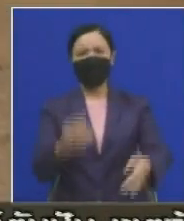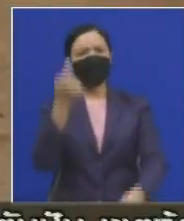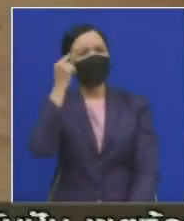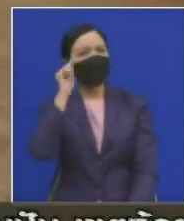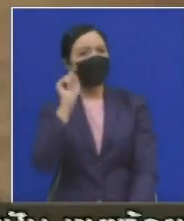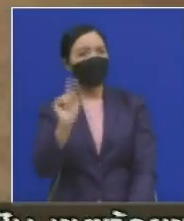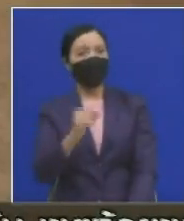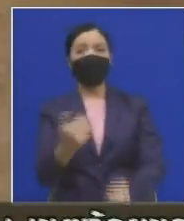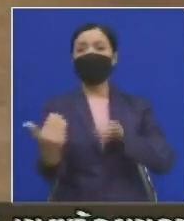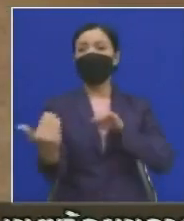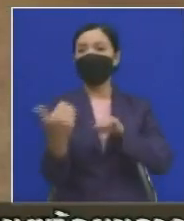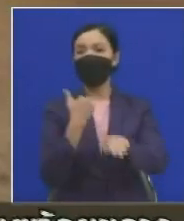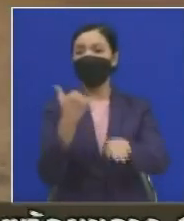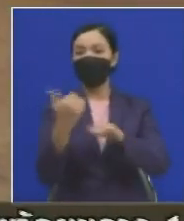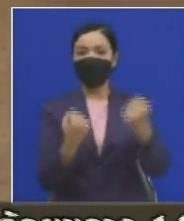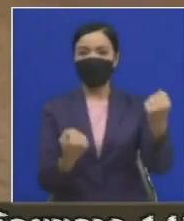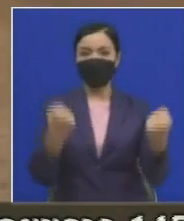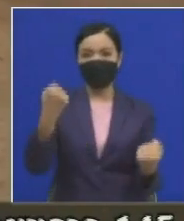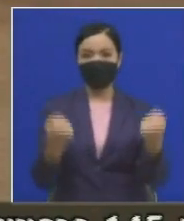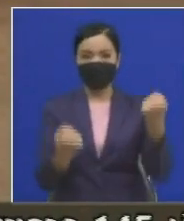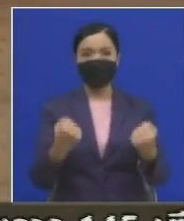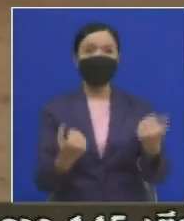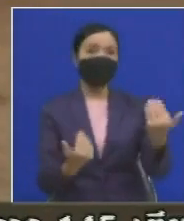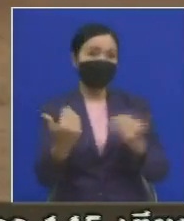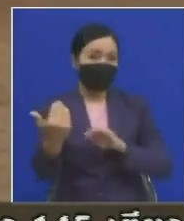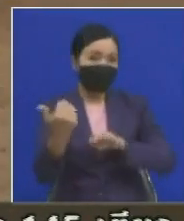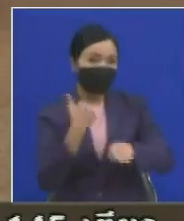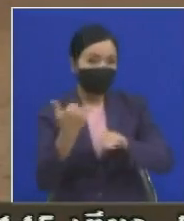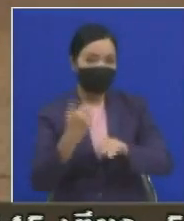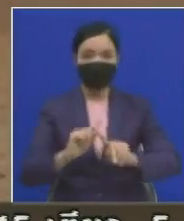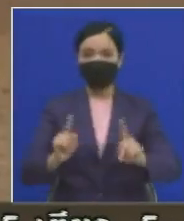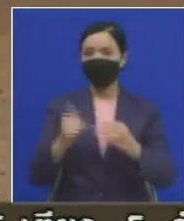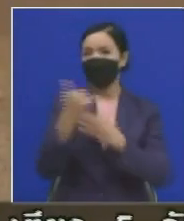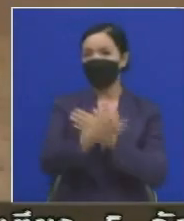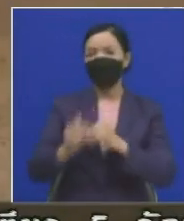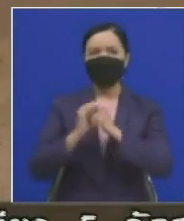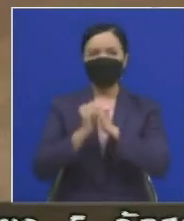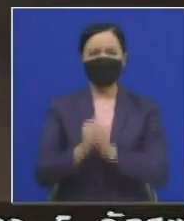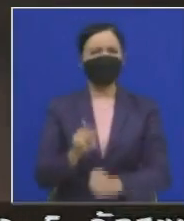ออกก็คอต้มรถยนท์่ไฮะถูกต้องฮะแต่วาที่ประเทศจีนไมใช่รถยนท